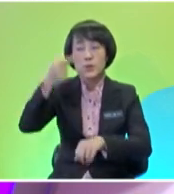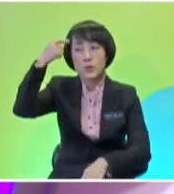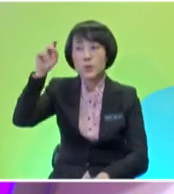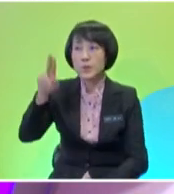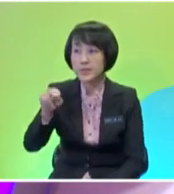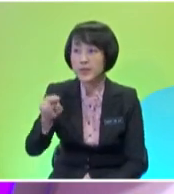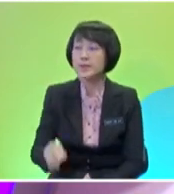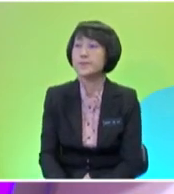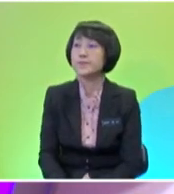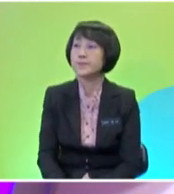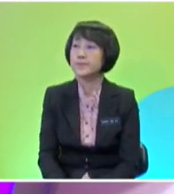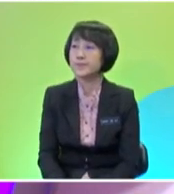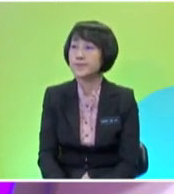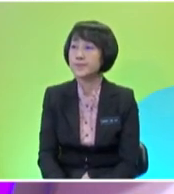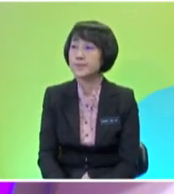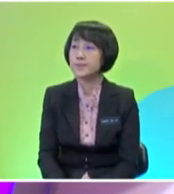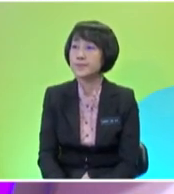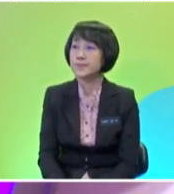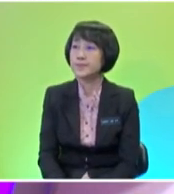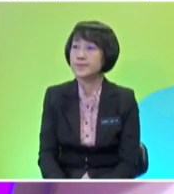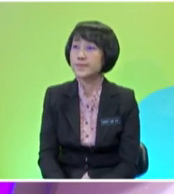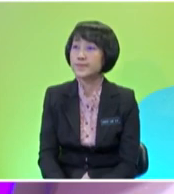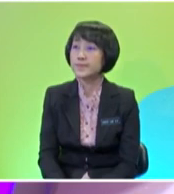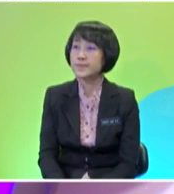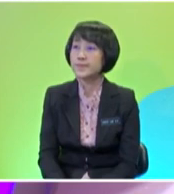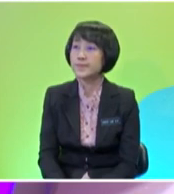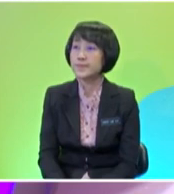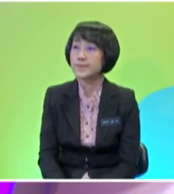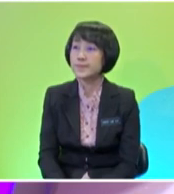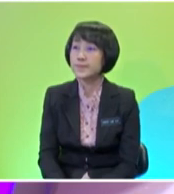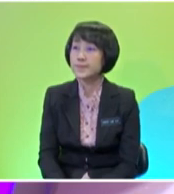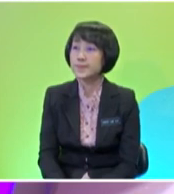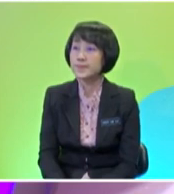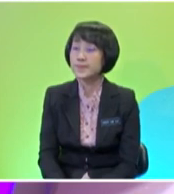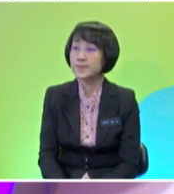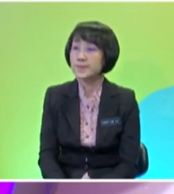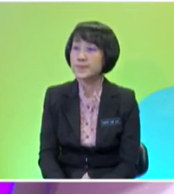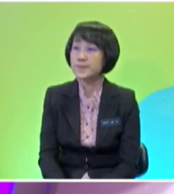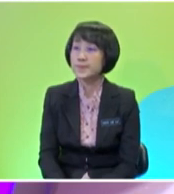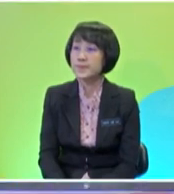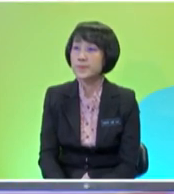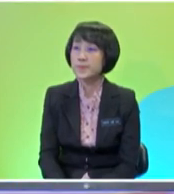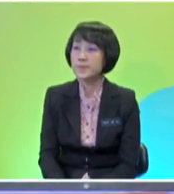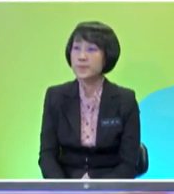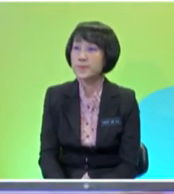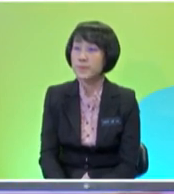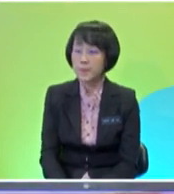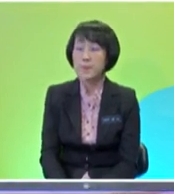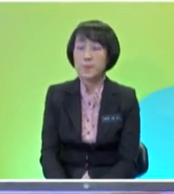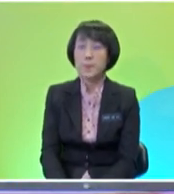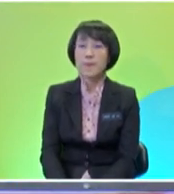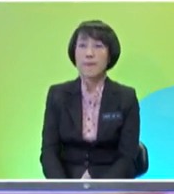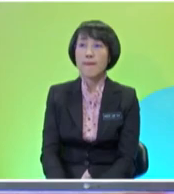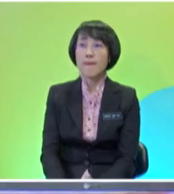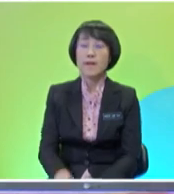salah guna, boleh. Tak salah guna. Okey. Kita akan buka dulu. Kita lekat di bahagian sisi supaya dia tak bergerak-gerak. Jangan